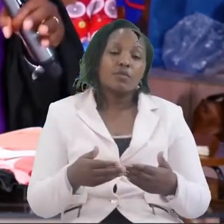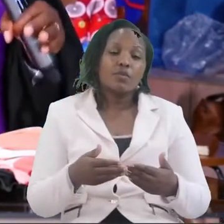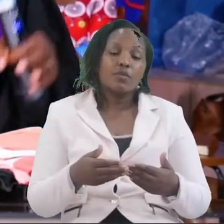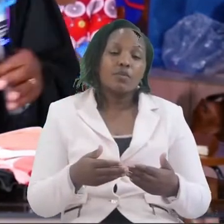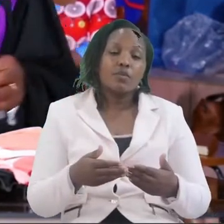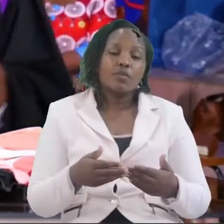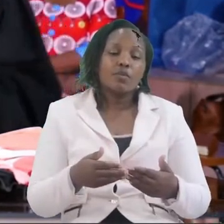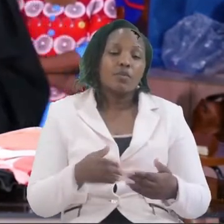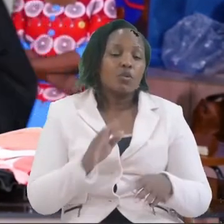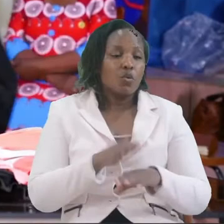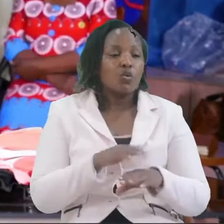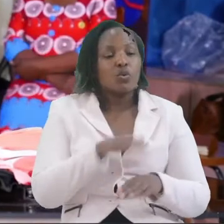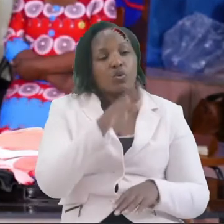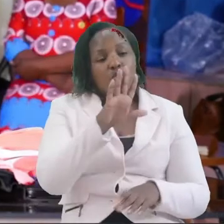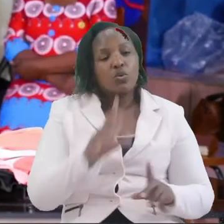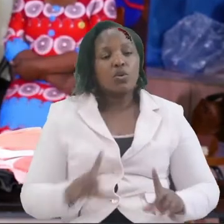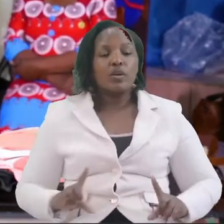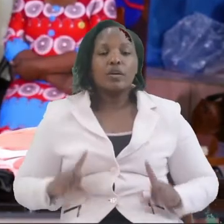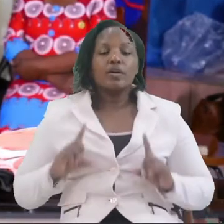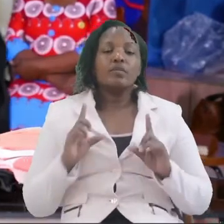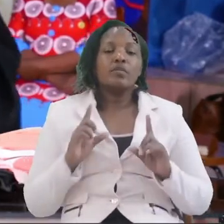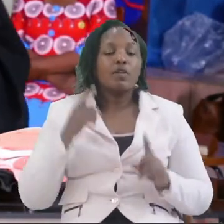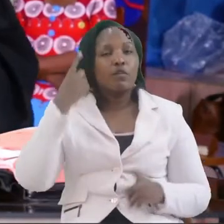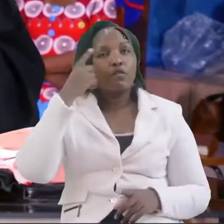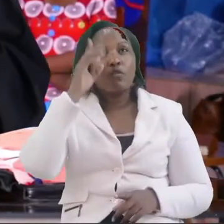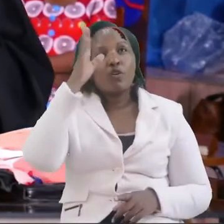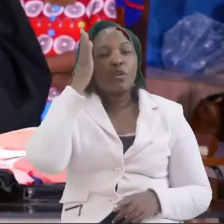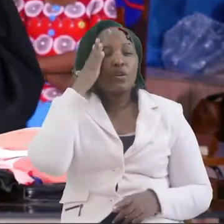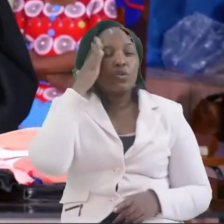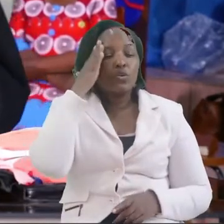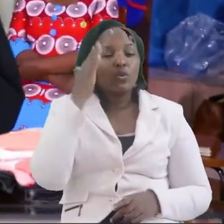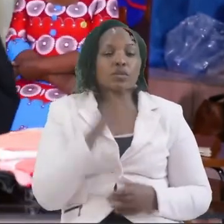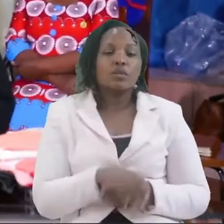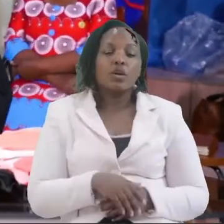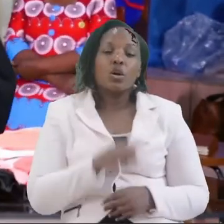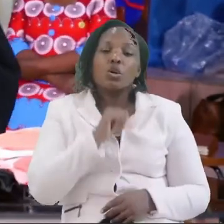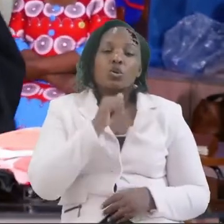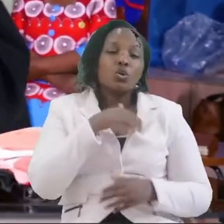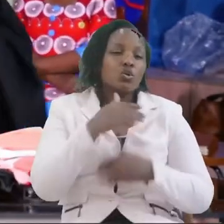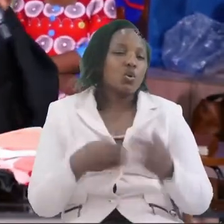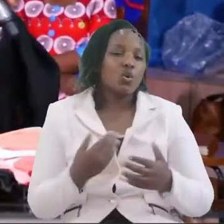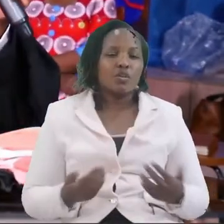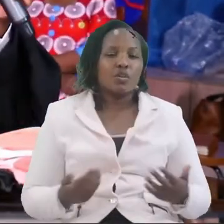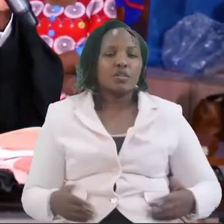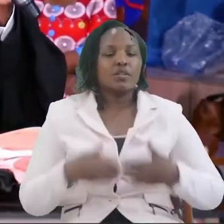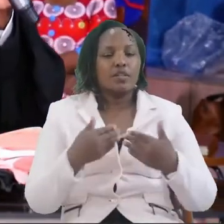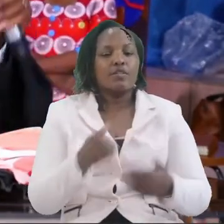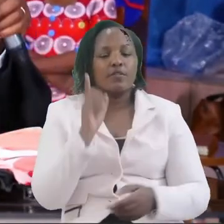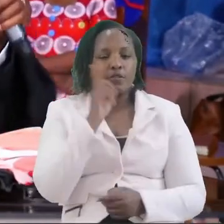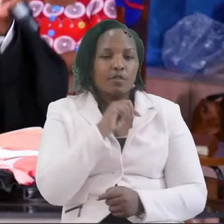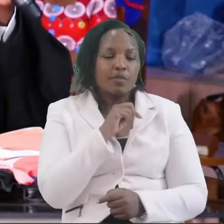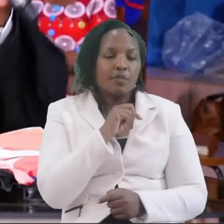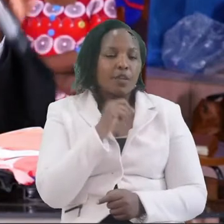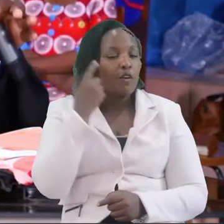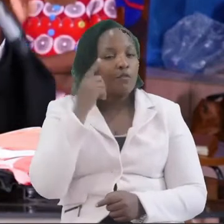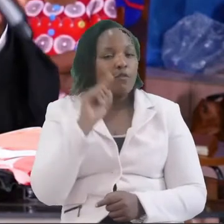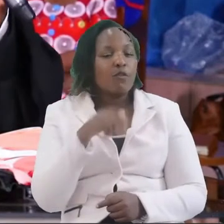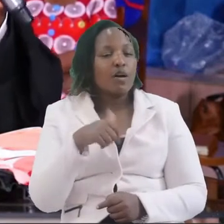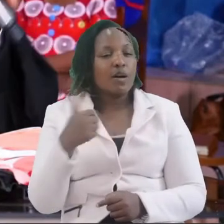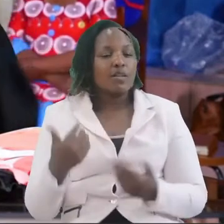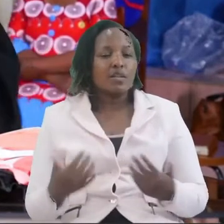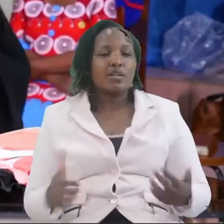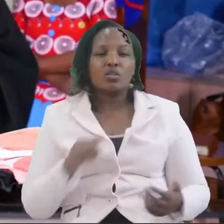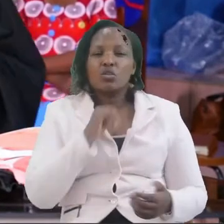wema wa maisha yetu, kwa sababu yeye ndiye anajua. Sio mambo yote tunamuomba anatupatia, kwa sababu mengine hayatakuwa